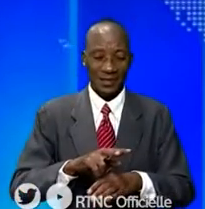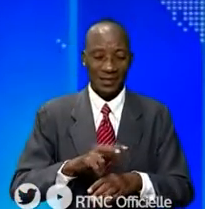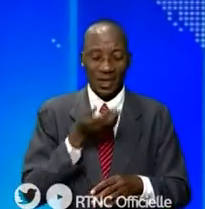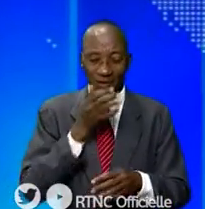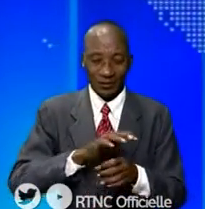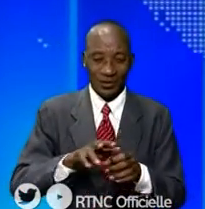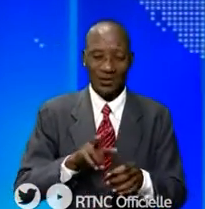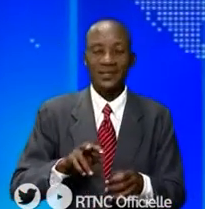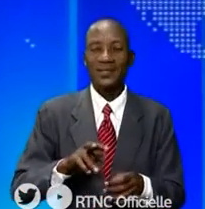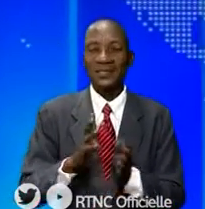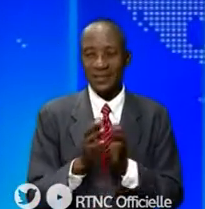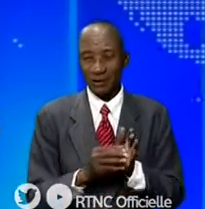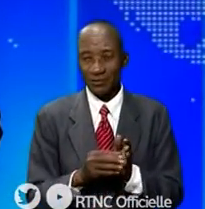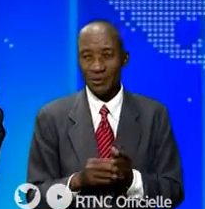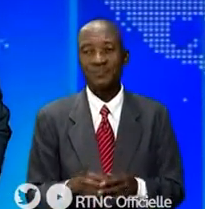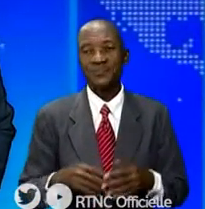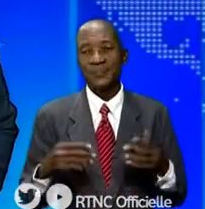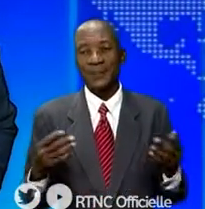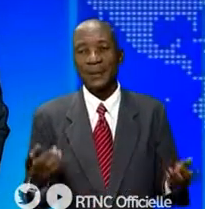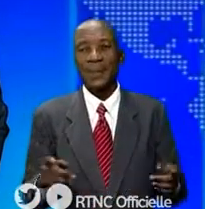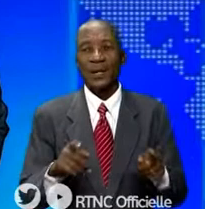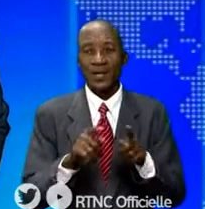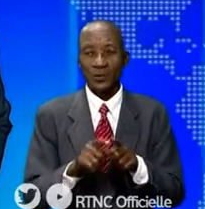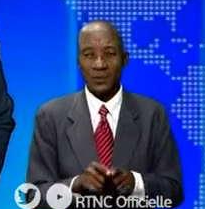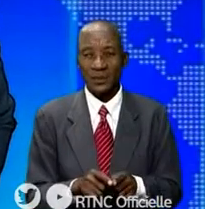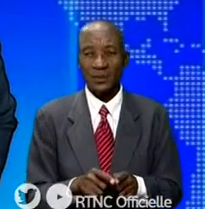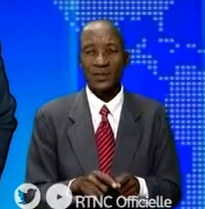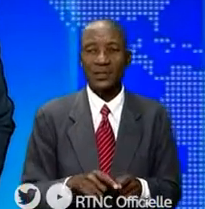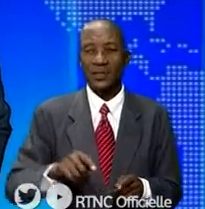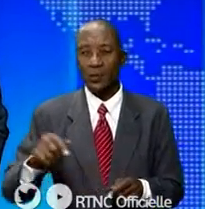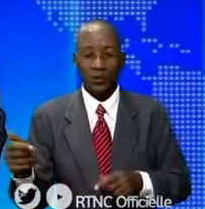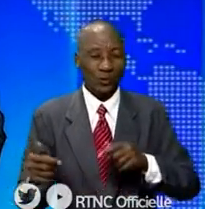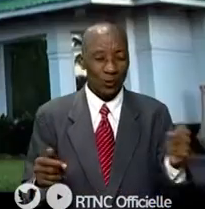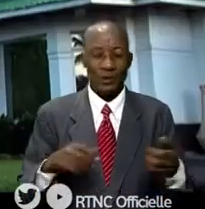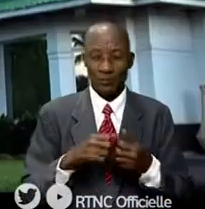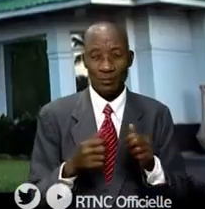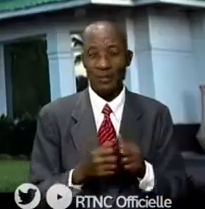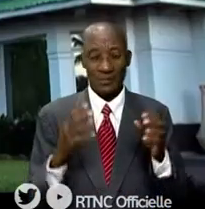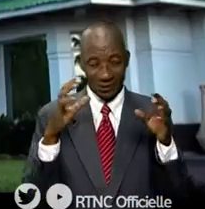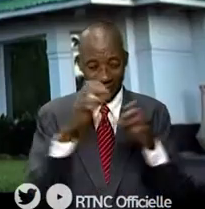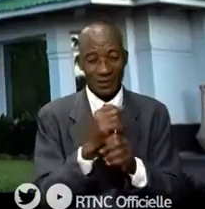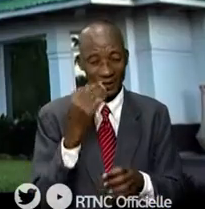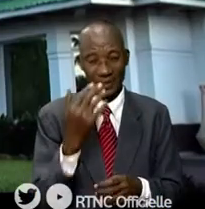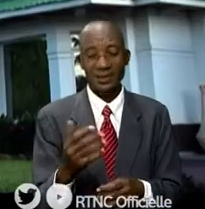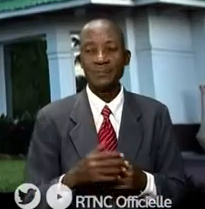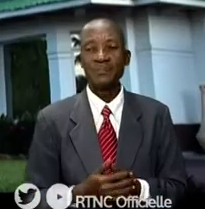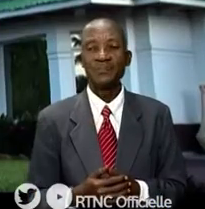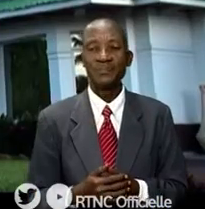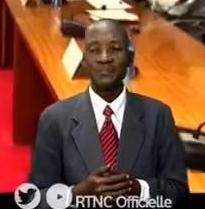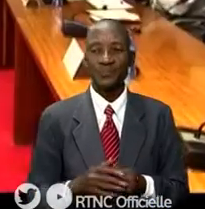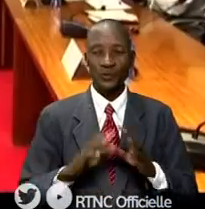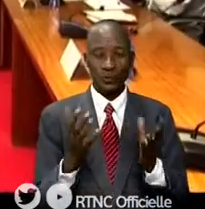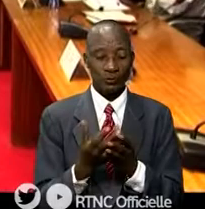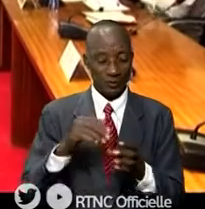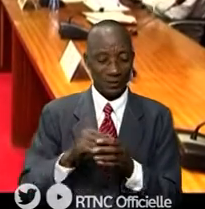l'action gouvernementale dans la riposte a eu lieu ce lundi à la primature. Françoise Bouela. La commission de l'Assemblée